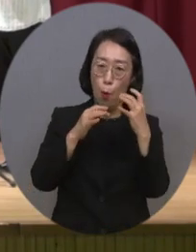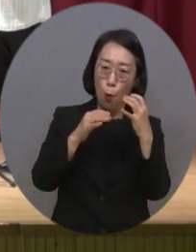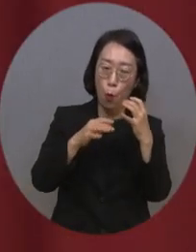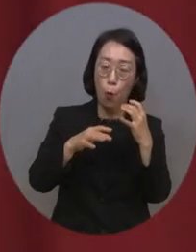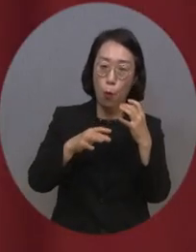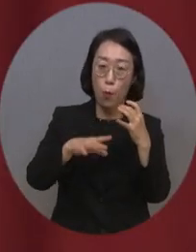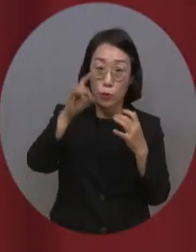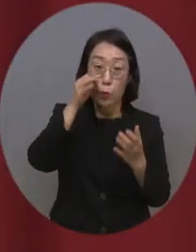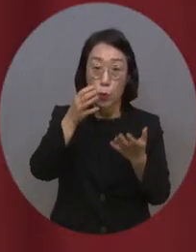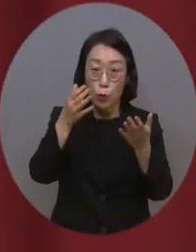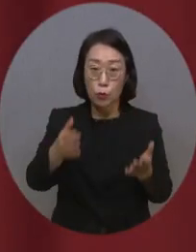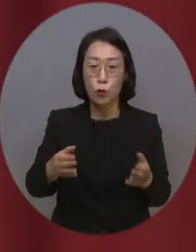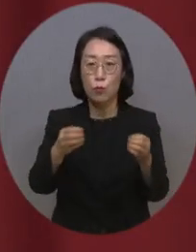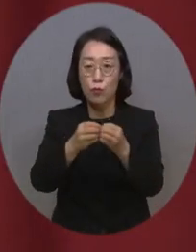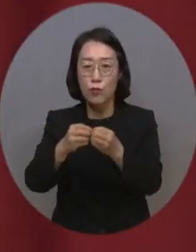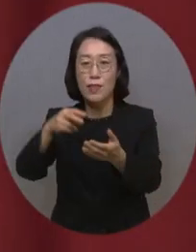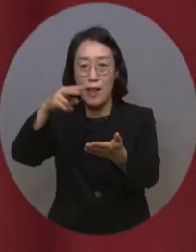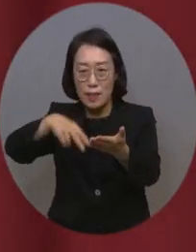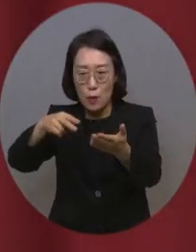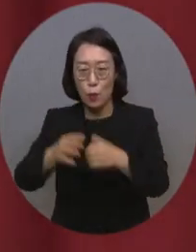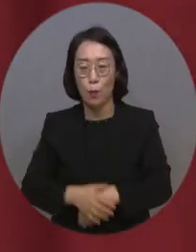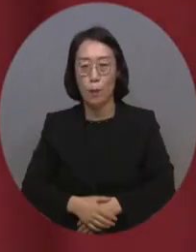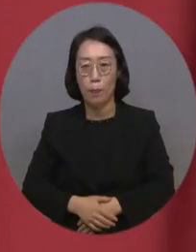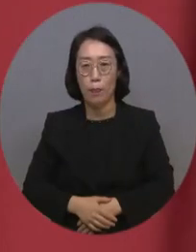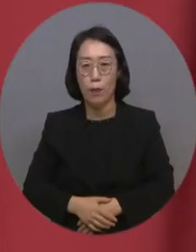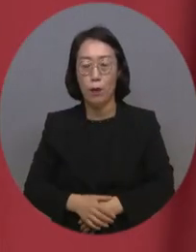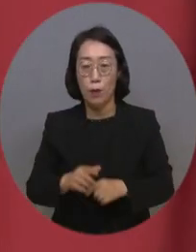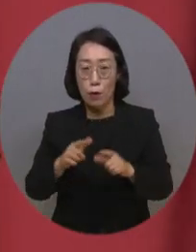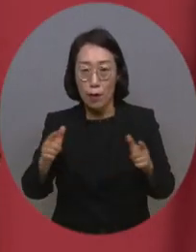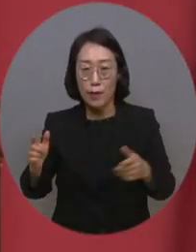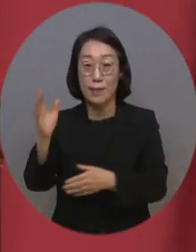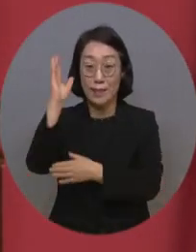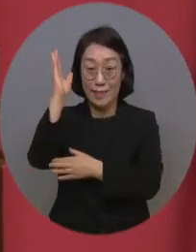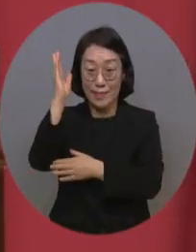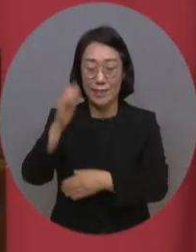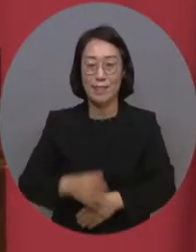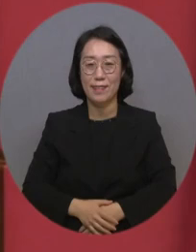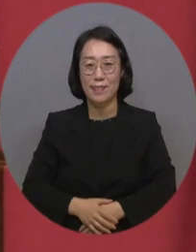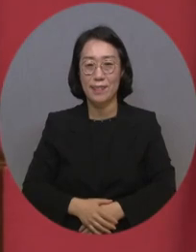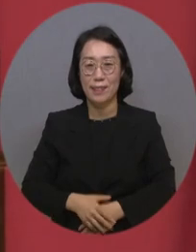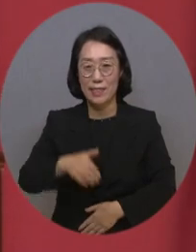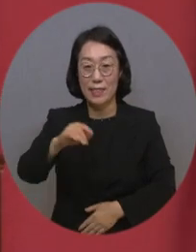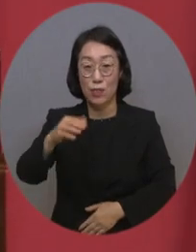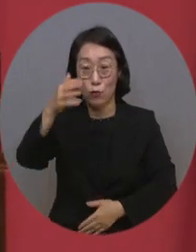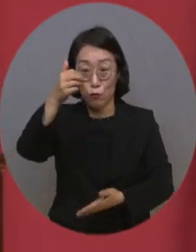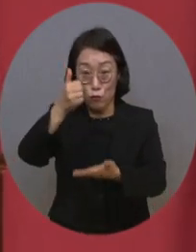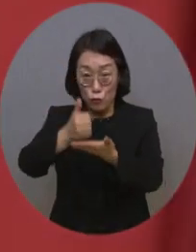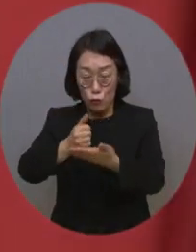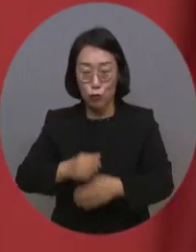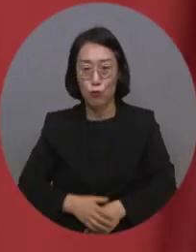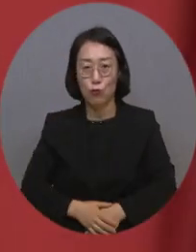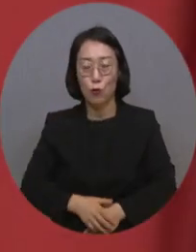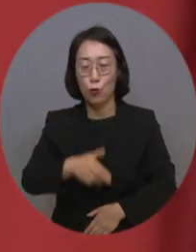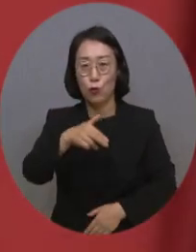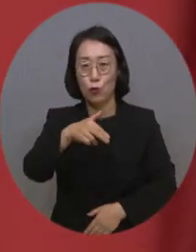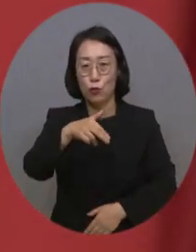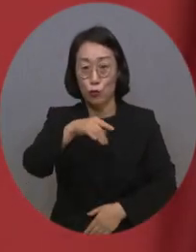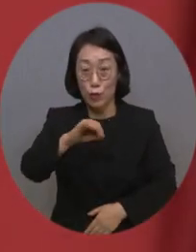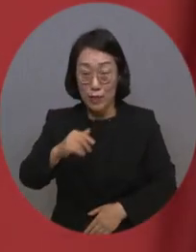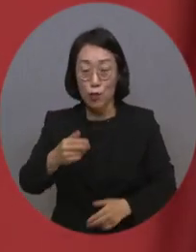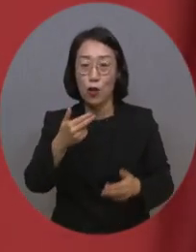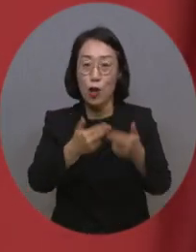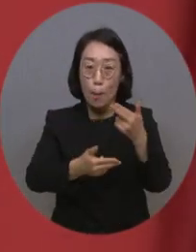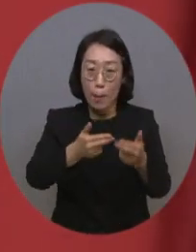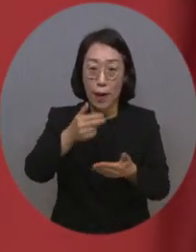시작으로 신앙송과 최규화 지회장의 대사와 송기섭 진천군수, 주인점